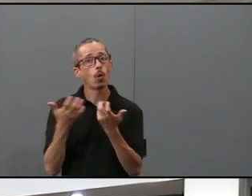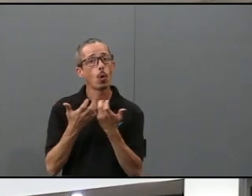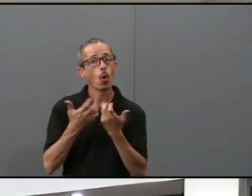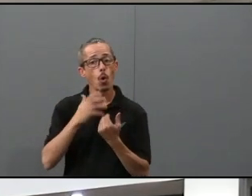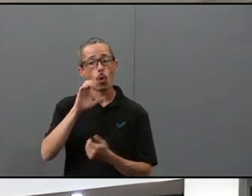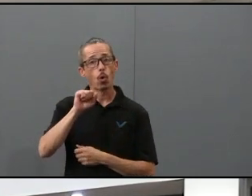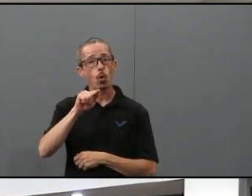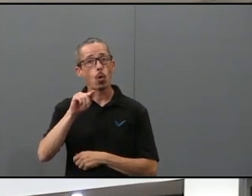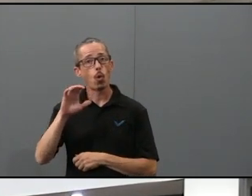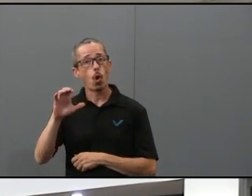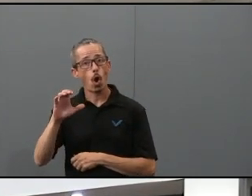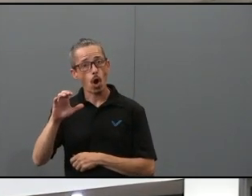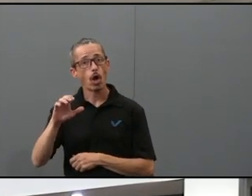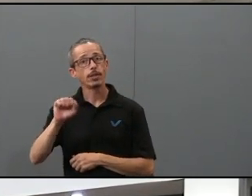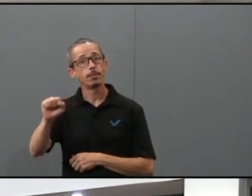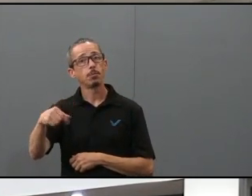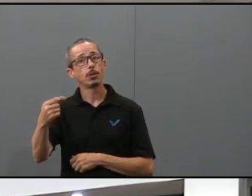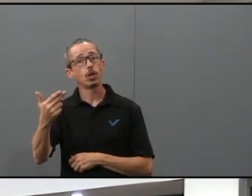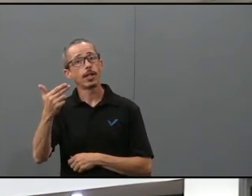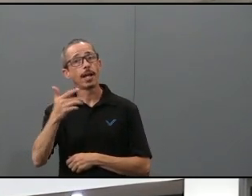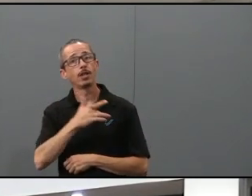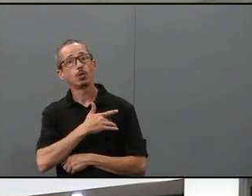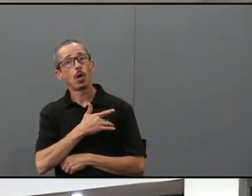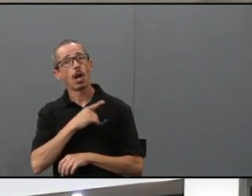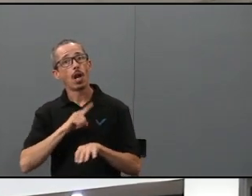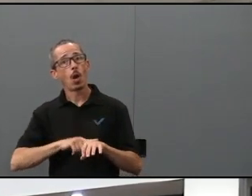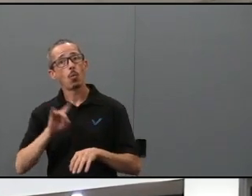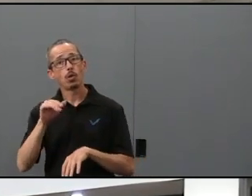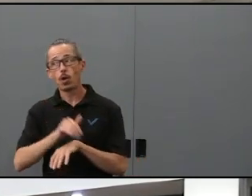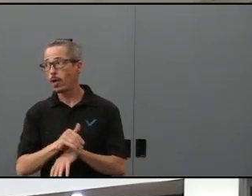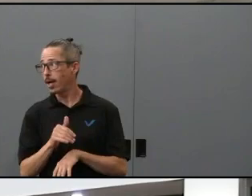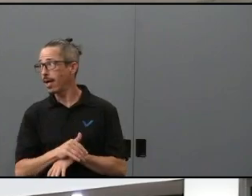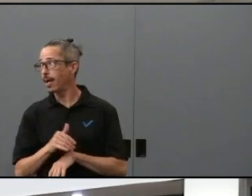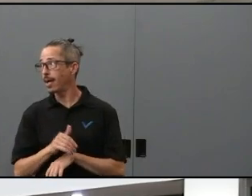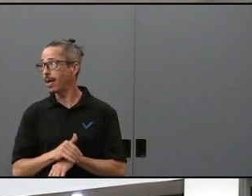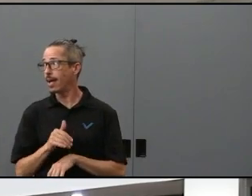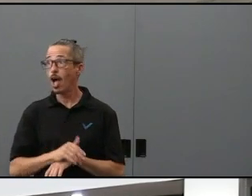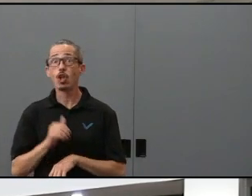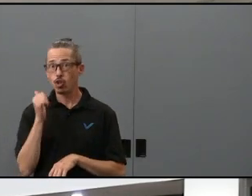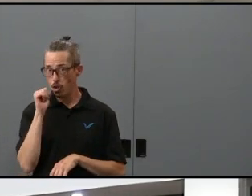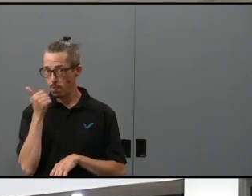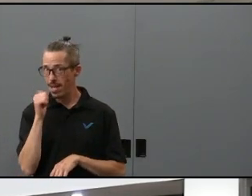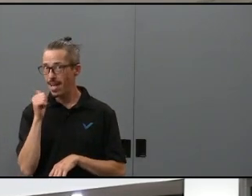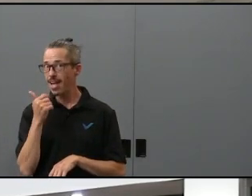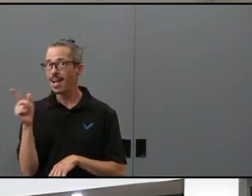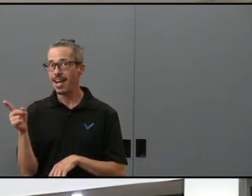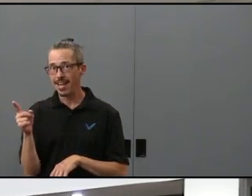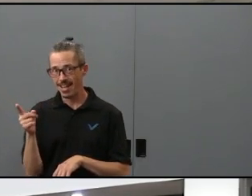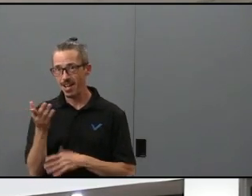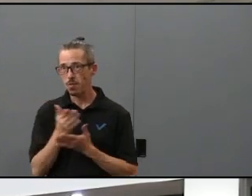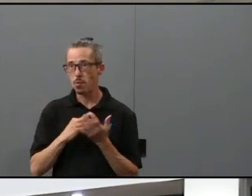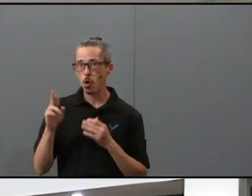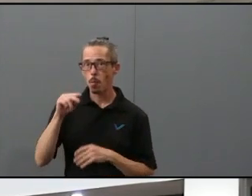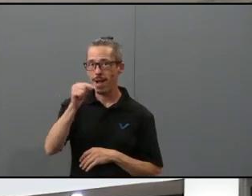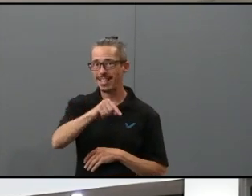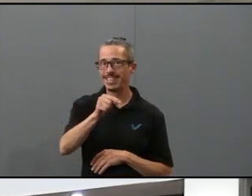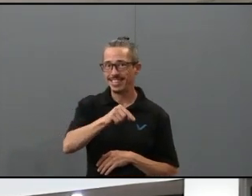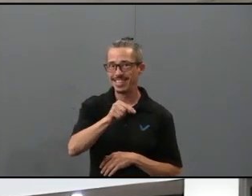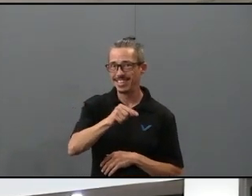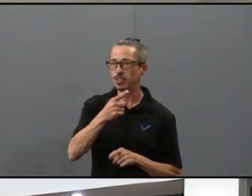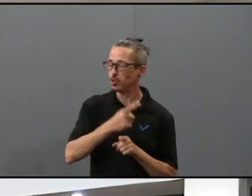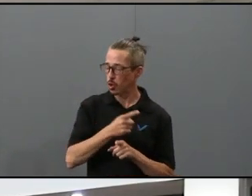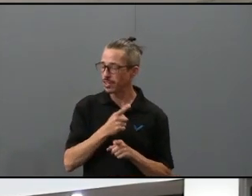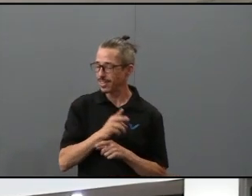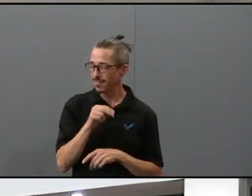samedi prochain le 13 juillet dès 20h oui demain aussi il y en une dans le secteur de repen en